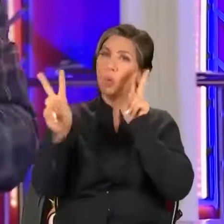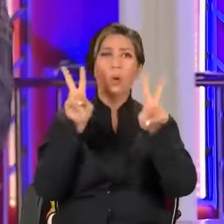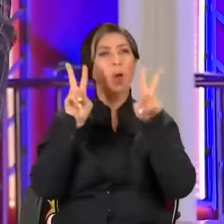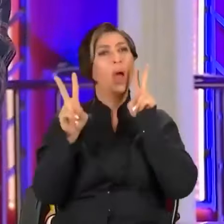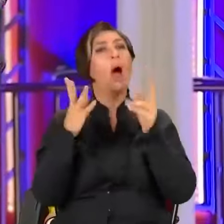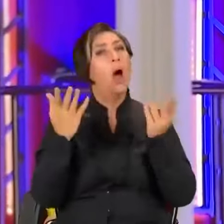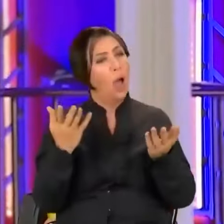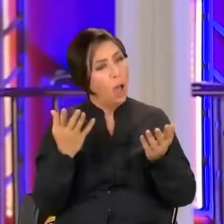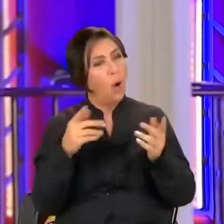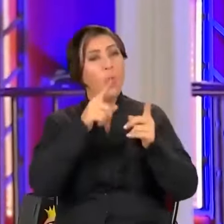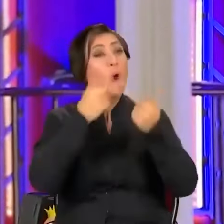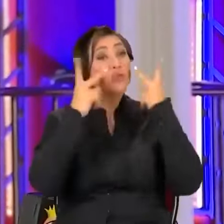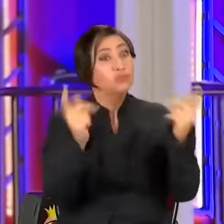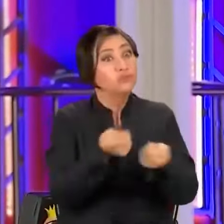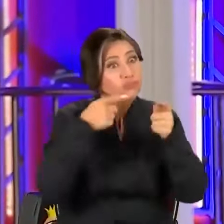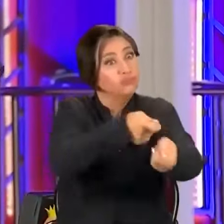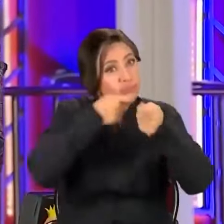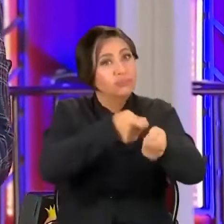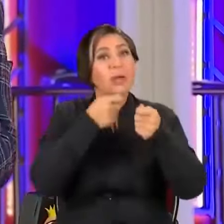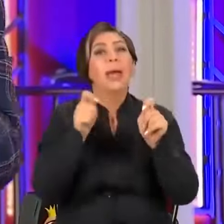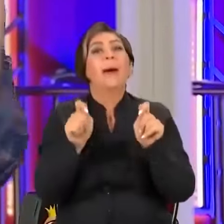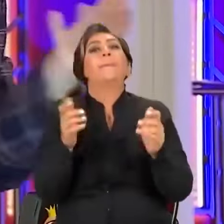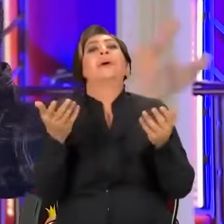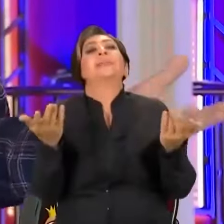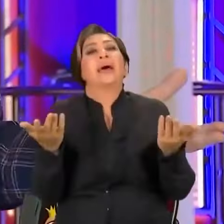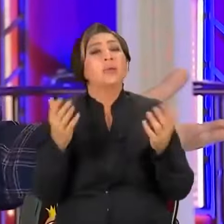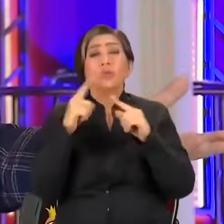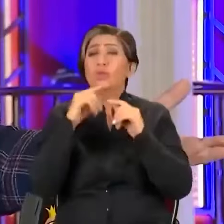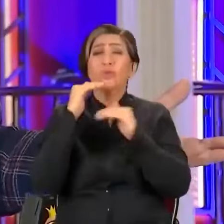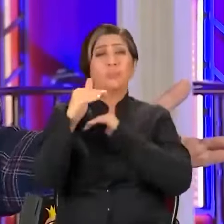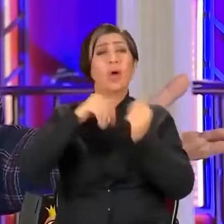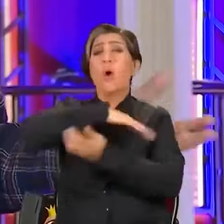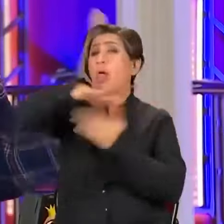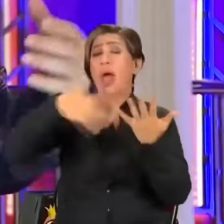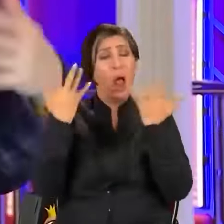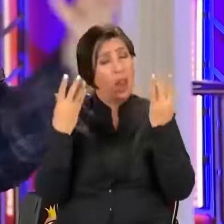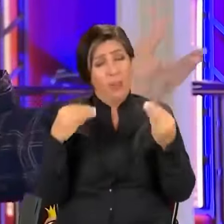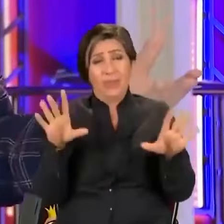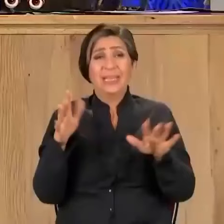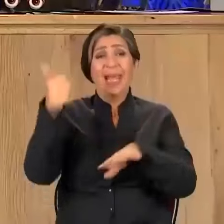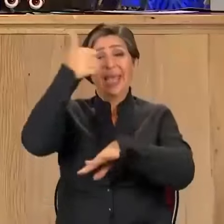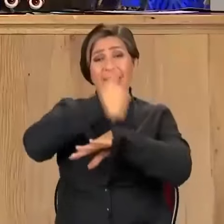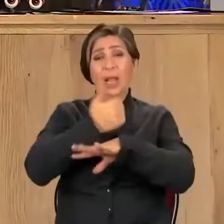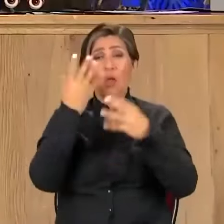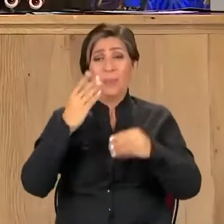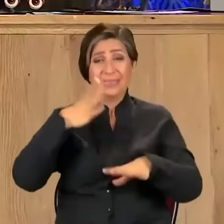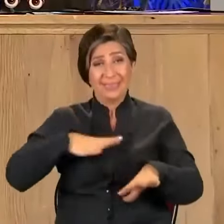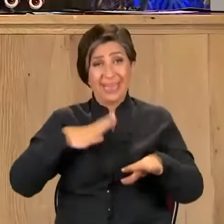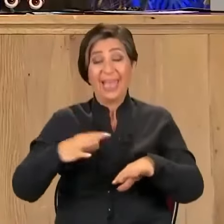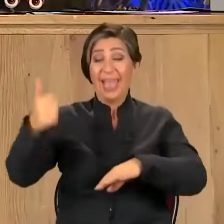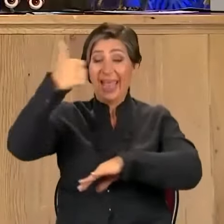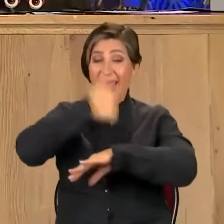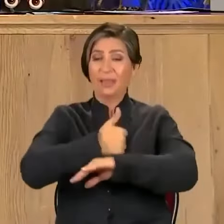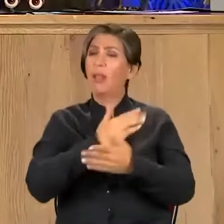görürlerse onları da özgürleştirmeye çalışmazlar. Dolayısıyla hiçbir toplumsal hareket olmaz. İktidar olmak isteyenler